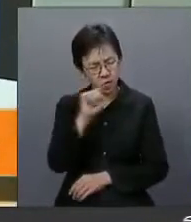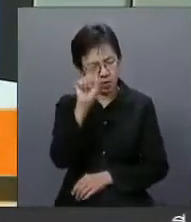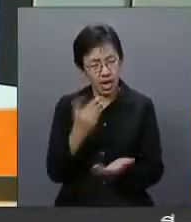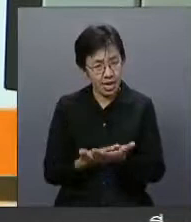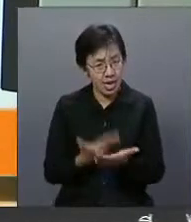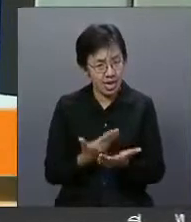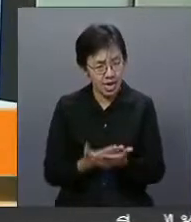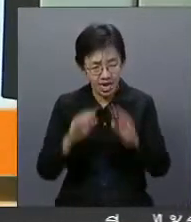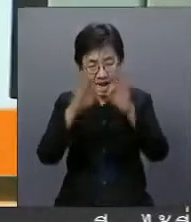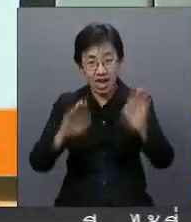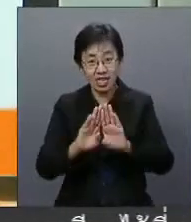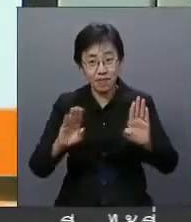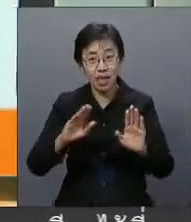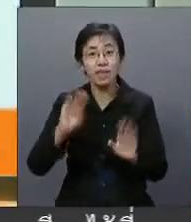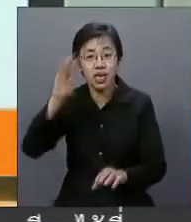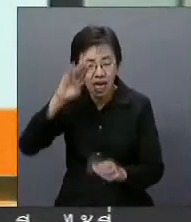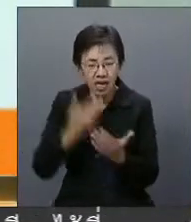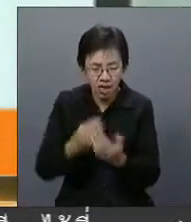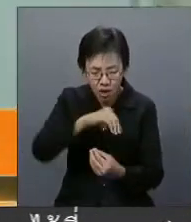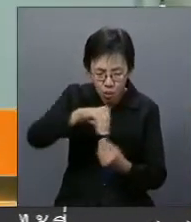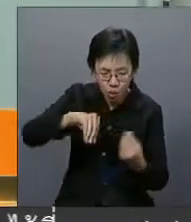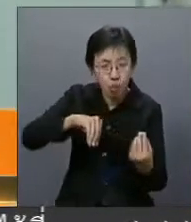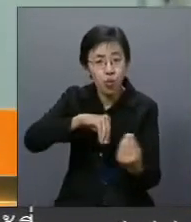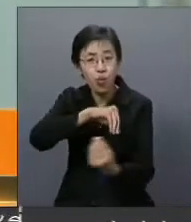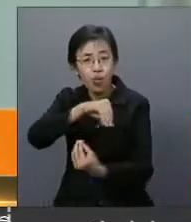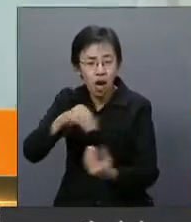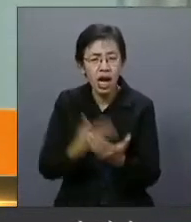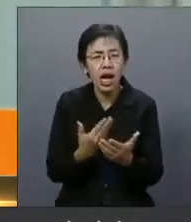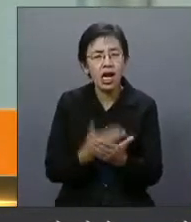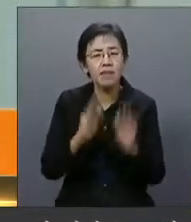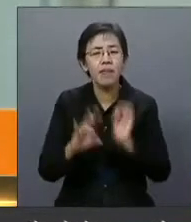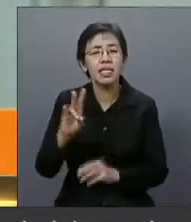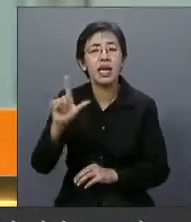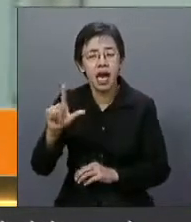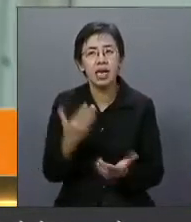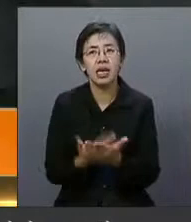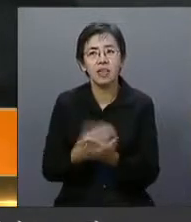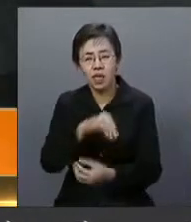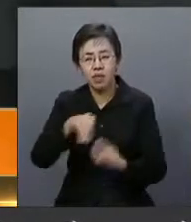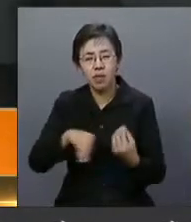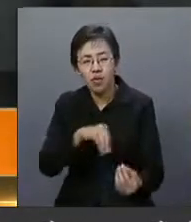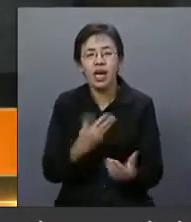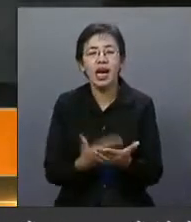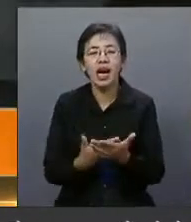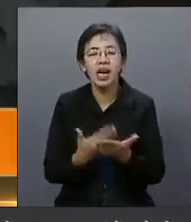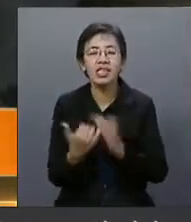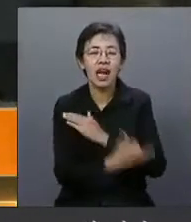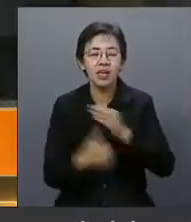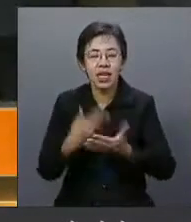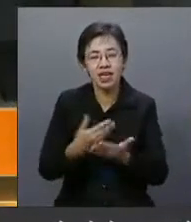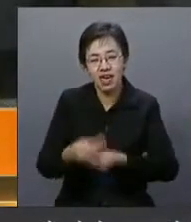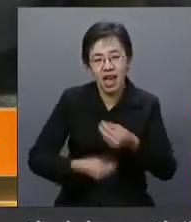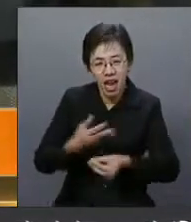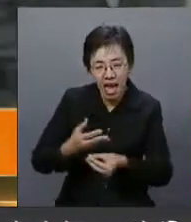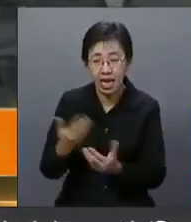าเปิดบริษัทและหมุนเวียนภายในบริษัทซึ่งมีจำนวนกว่า7ล้านบาทเป็นเงินที่ใช้หมุนเวียนเพื่อฟอกเงินในคดียาเสพติ